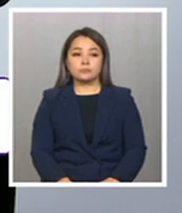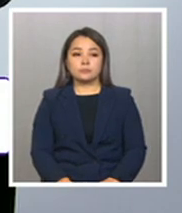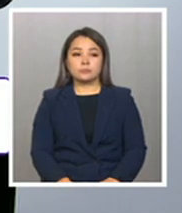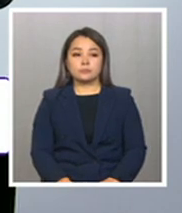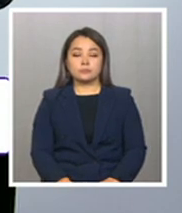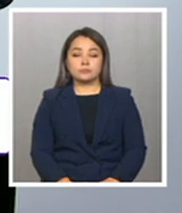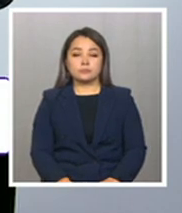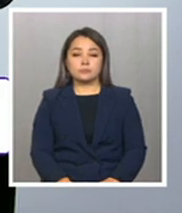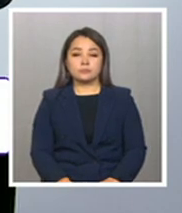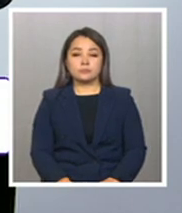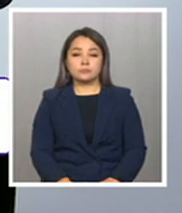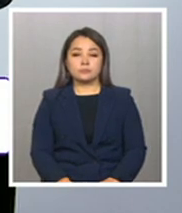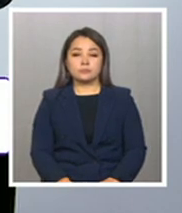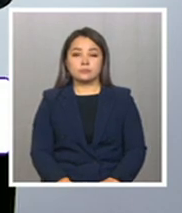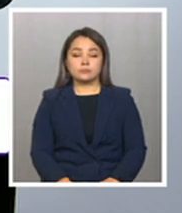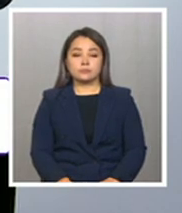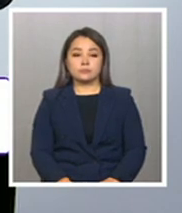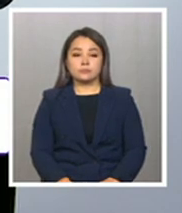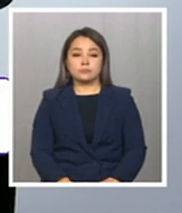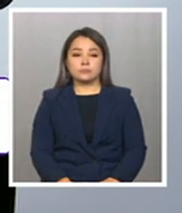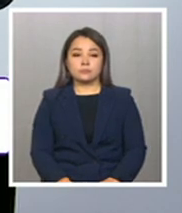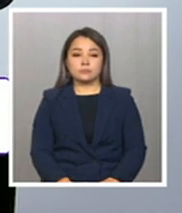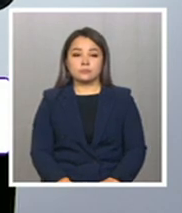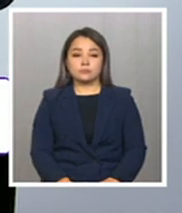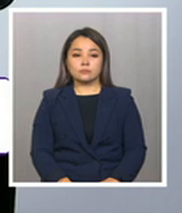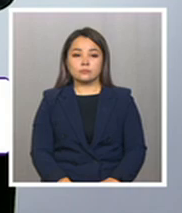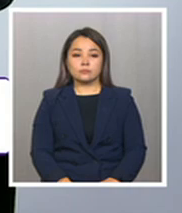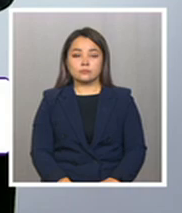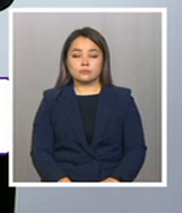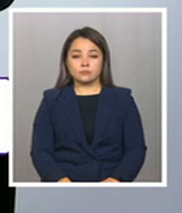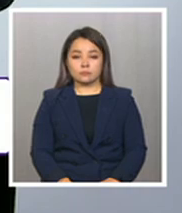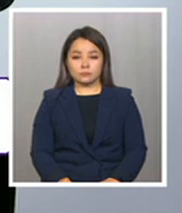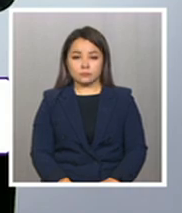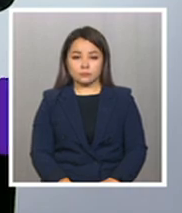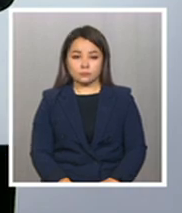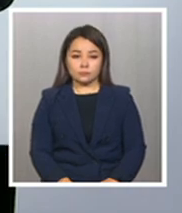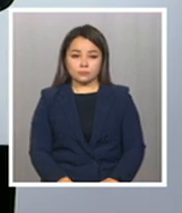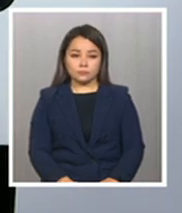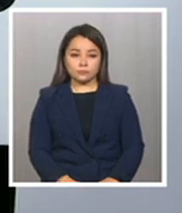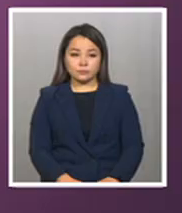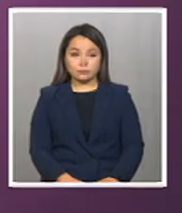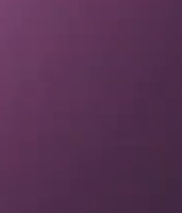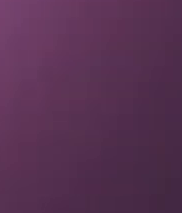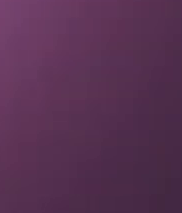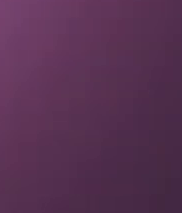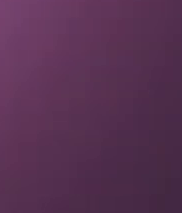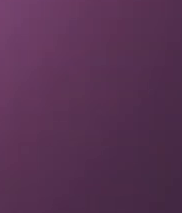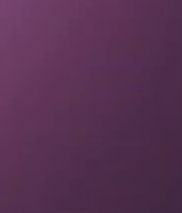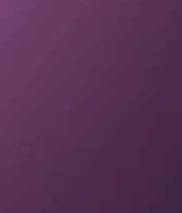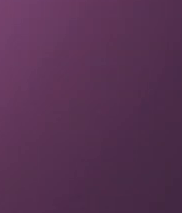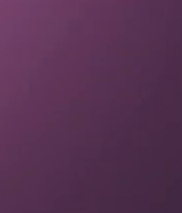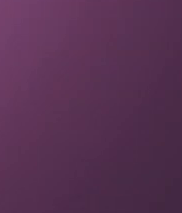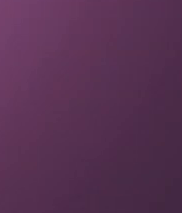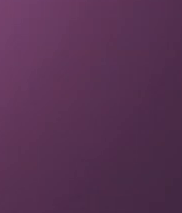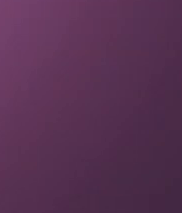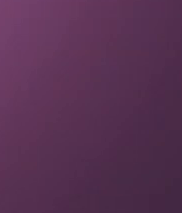Осымен біздің кезекті сабағымыз аяқталды. Білім алаңында келесі кездескенше сау болыңыздар.